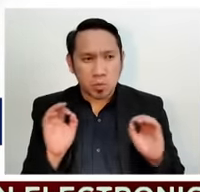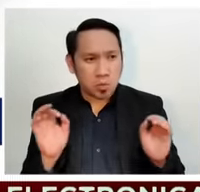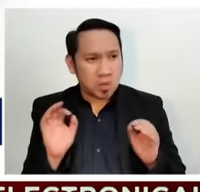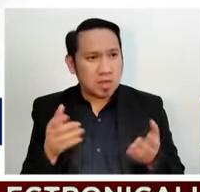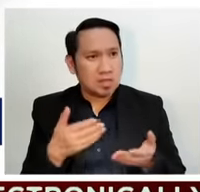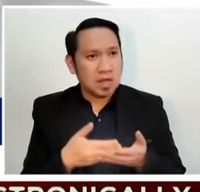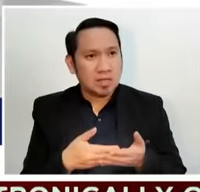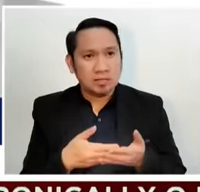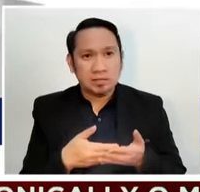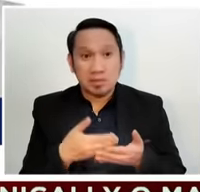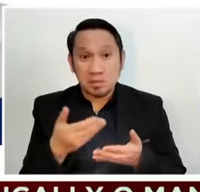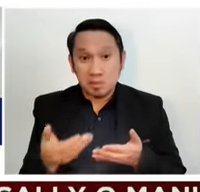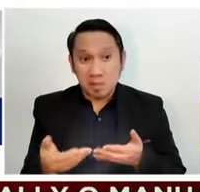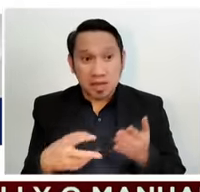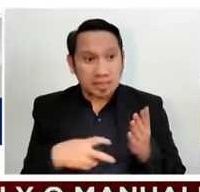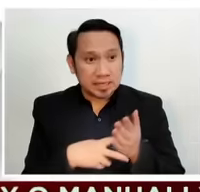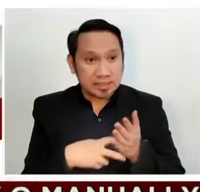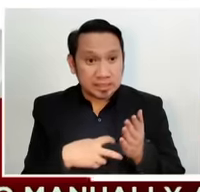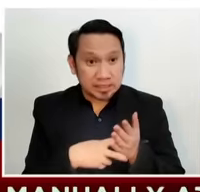kami